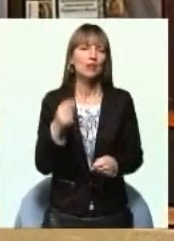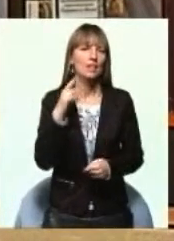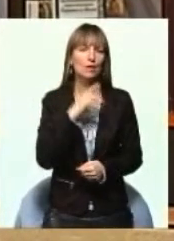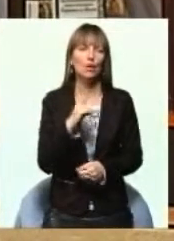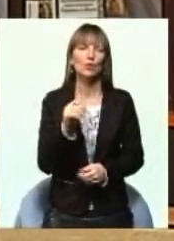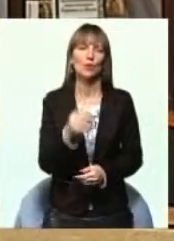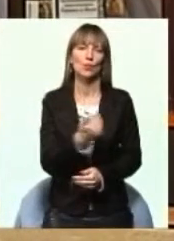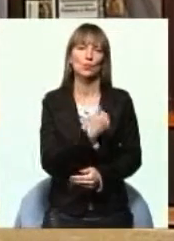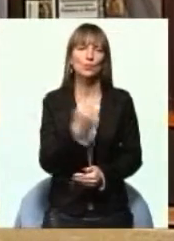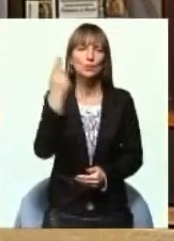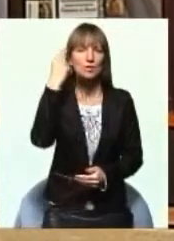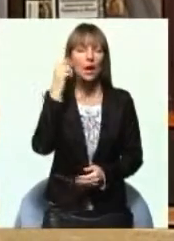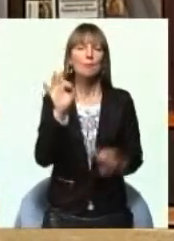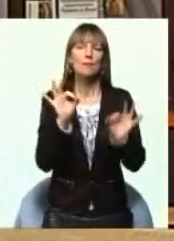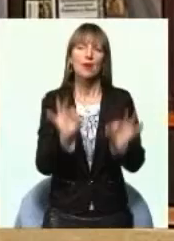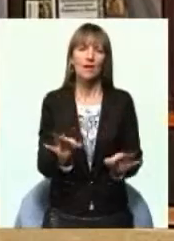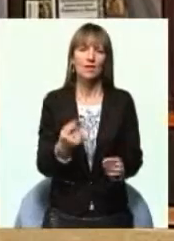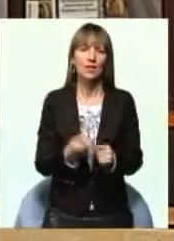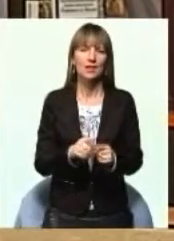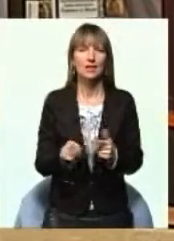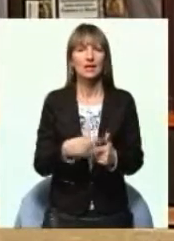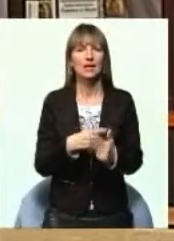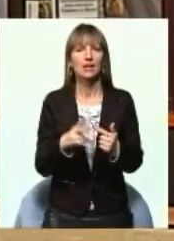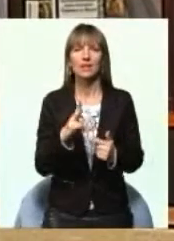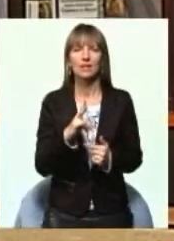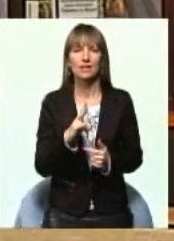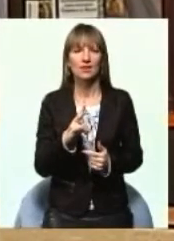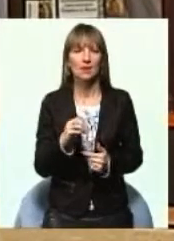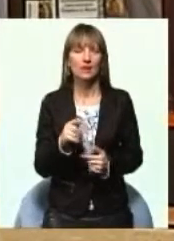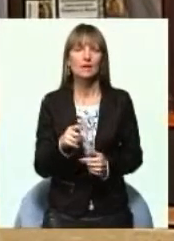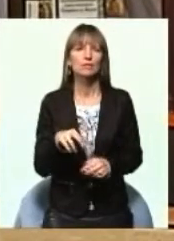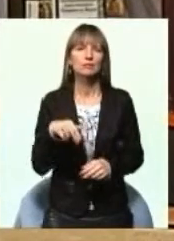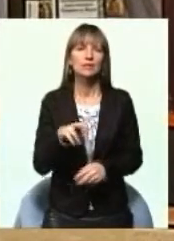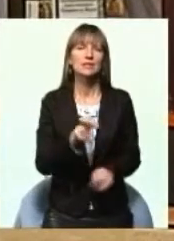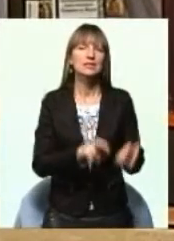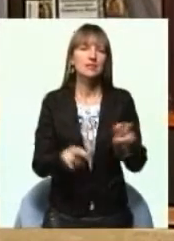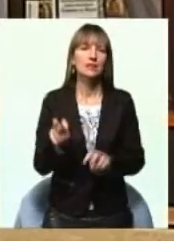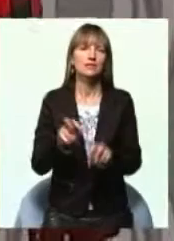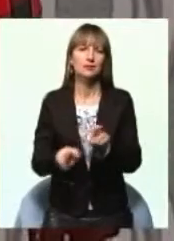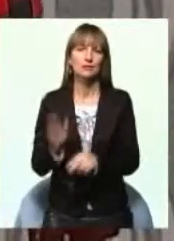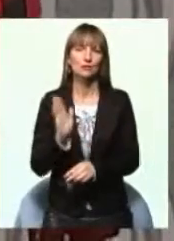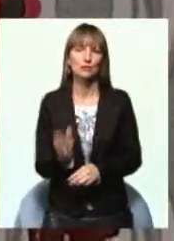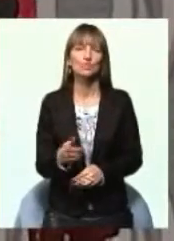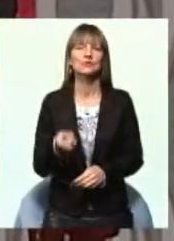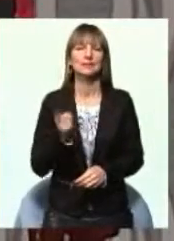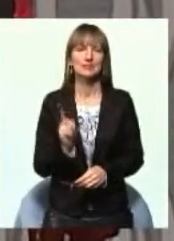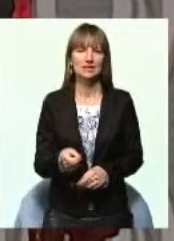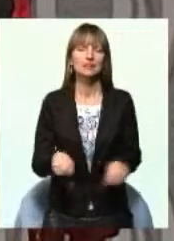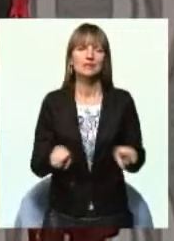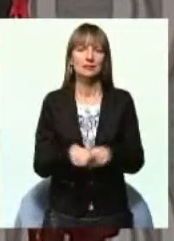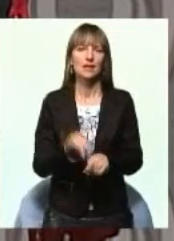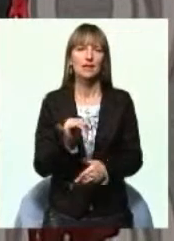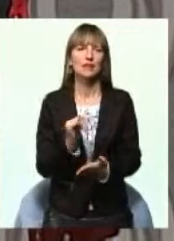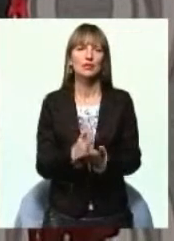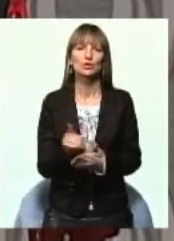неправильные, но ты хочешь узнать, а правда это или нет. И ты пойдешь искать, искать, искать. Так, дійсно, воно таке є, що